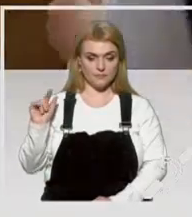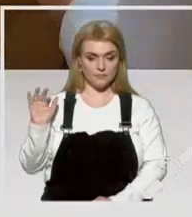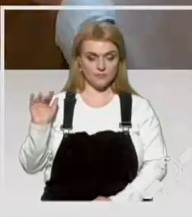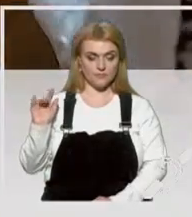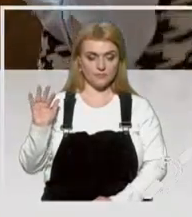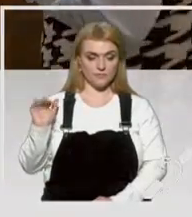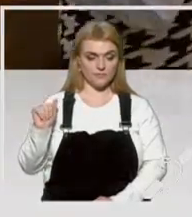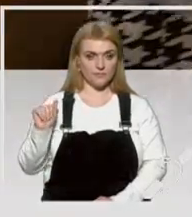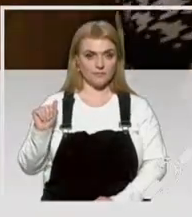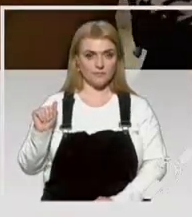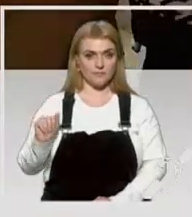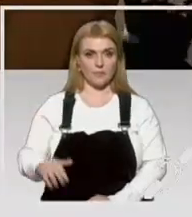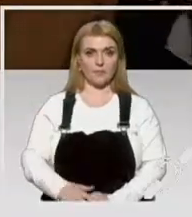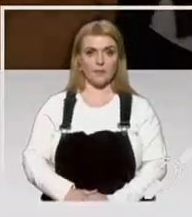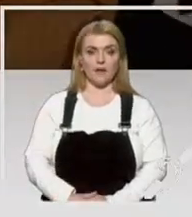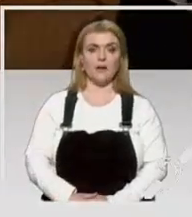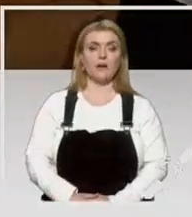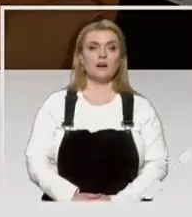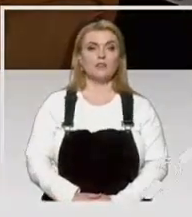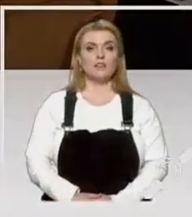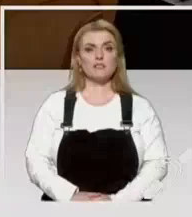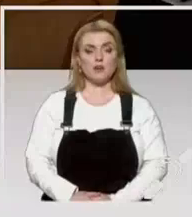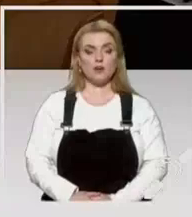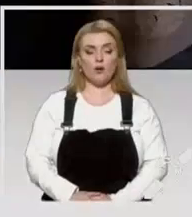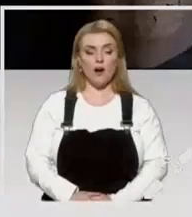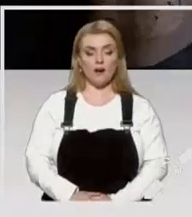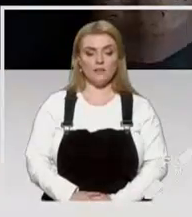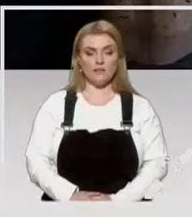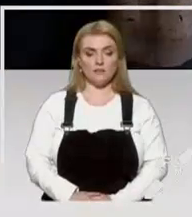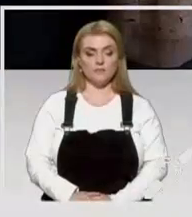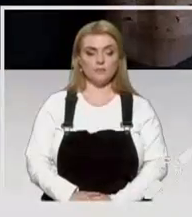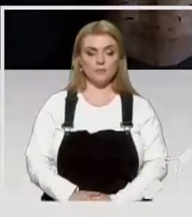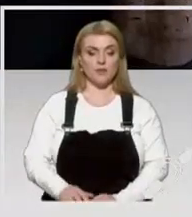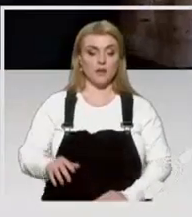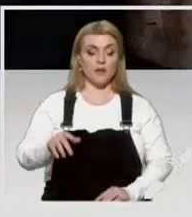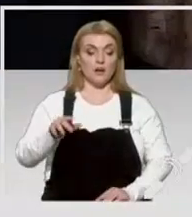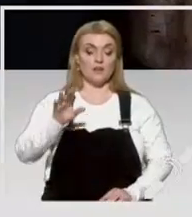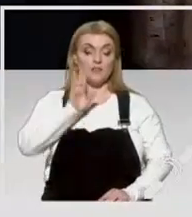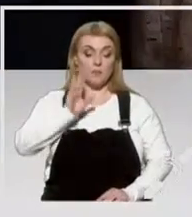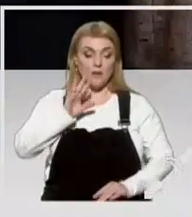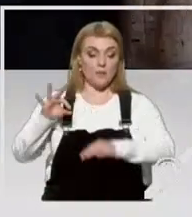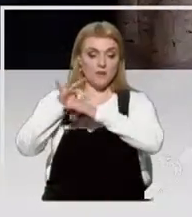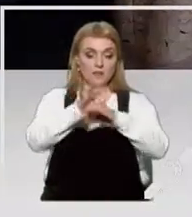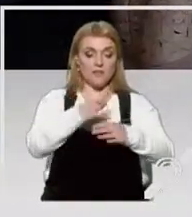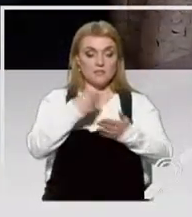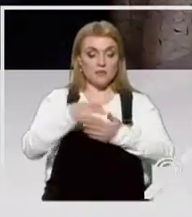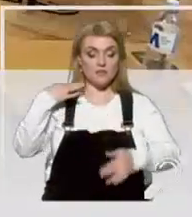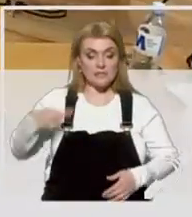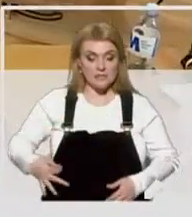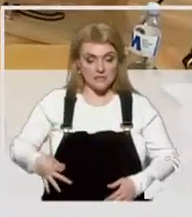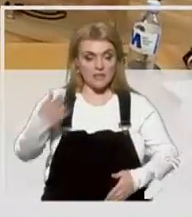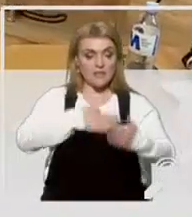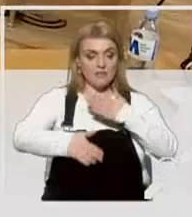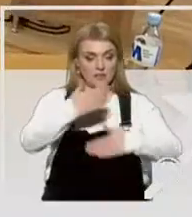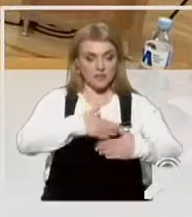întâmplă. Pentru a atrage atenția asupra problemei asistenților personali, o femeie și-a adus fiul invalid în fața consilierilor.